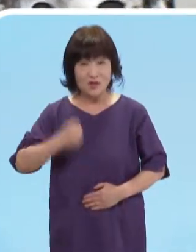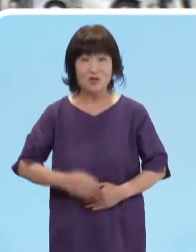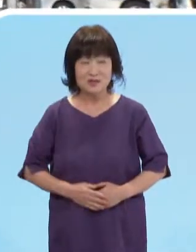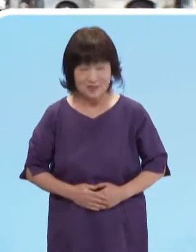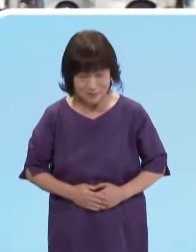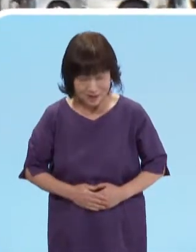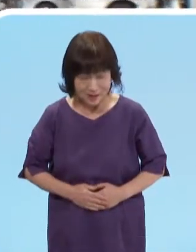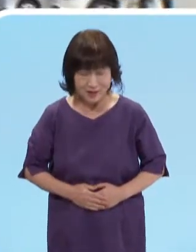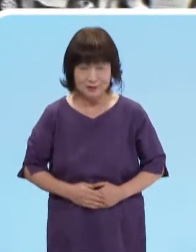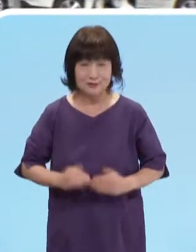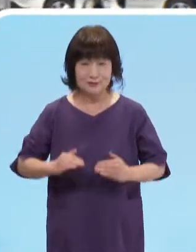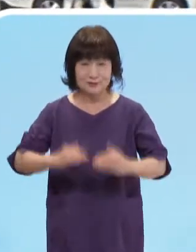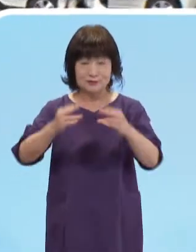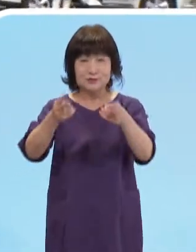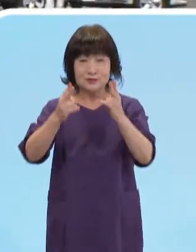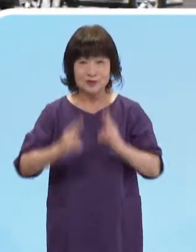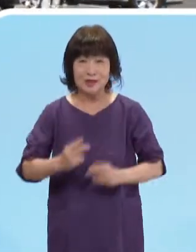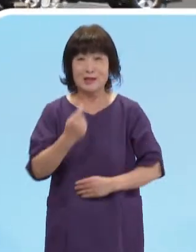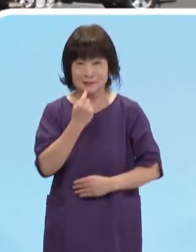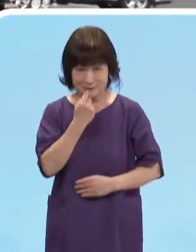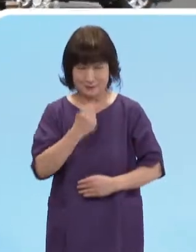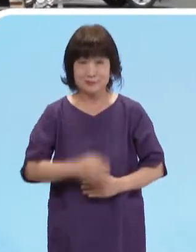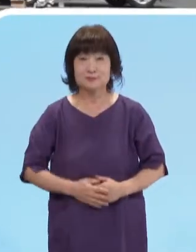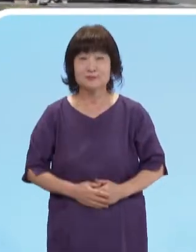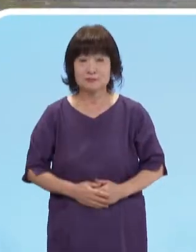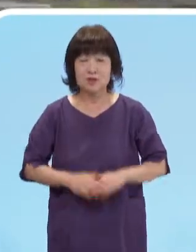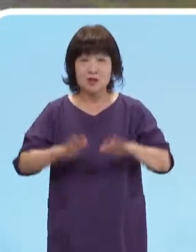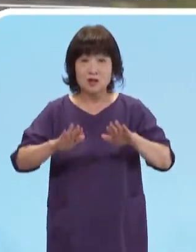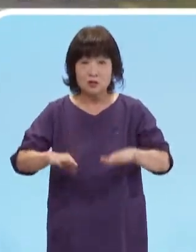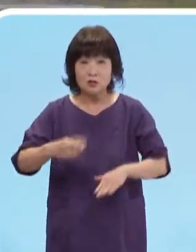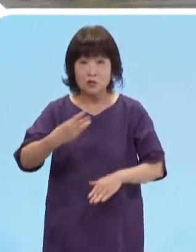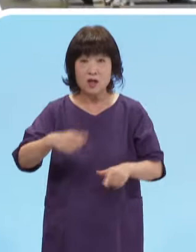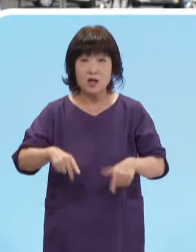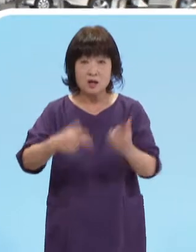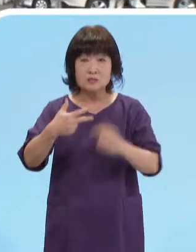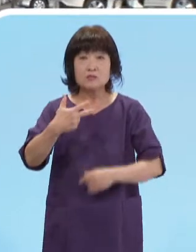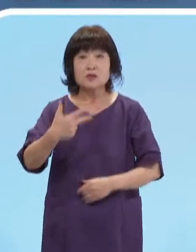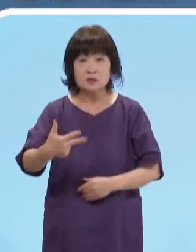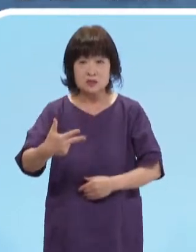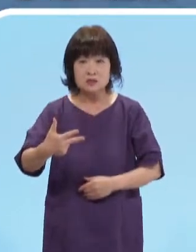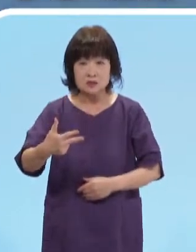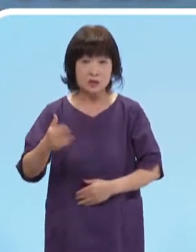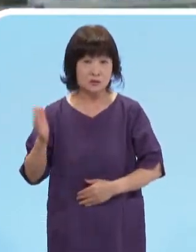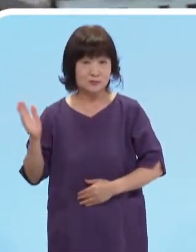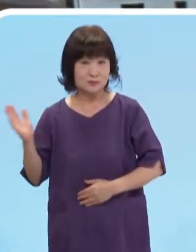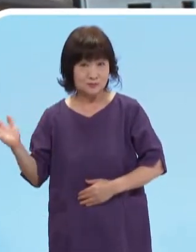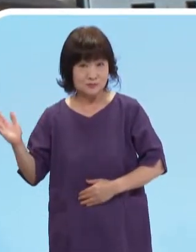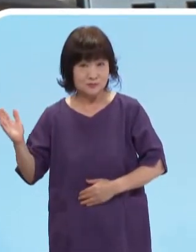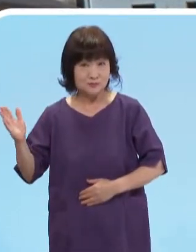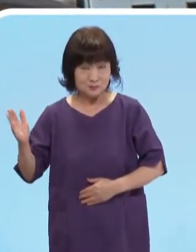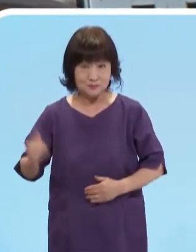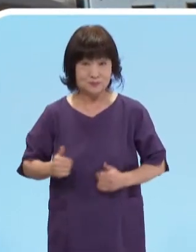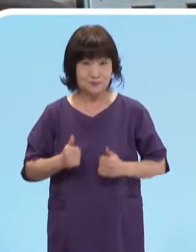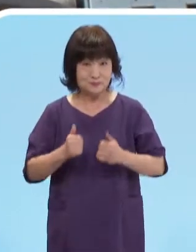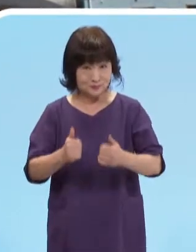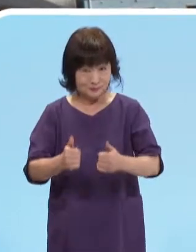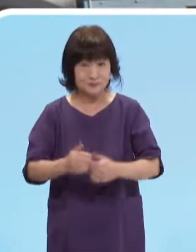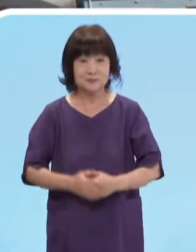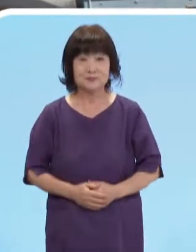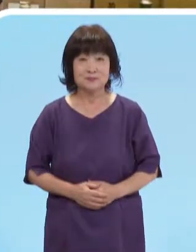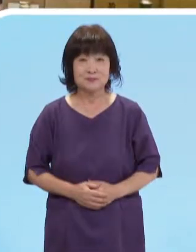おはようございます。アルミカンの高橋沙織です。今日は三木市にあります山田錦の館にやってき